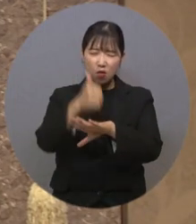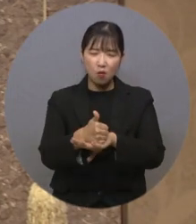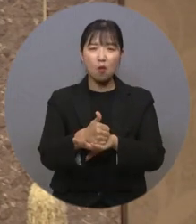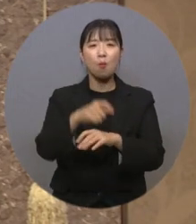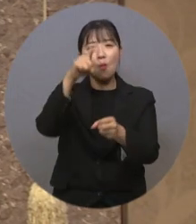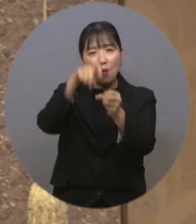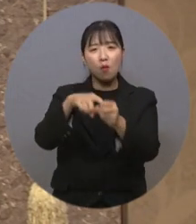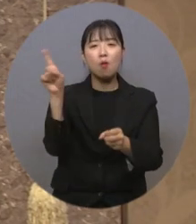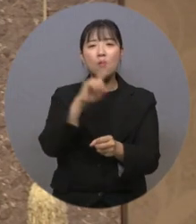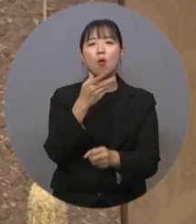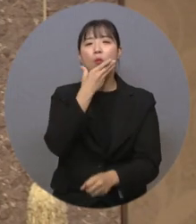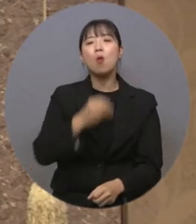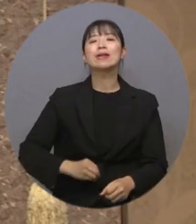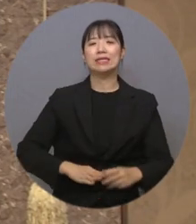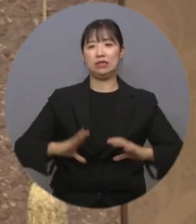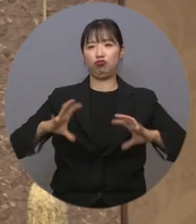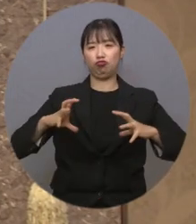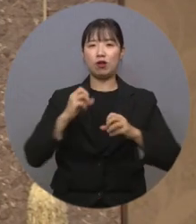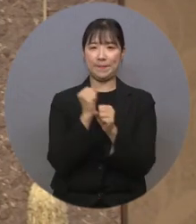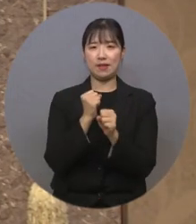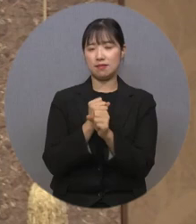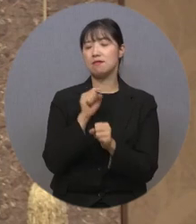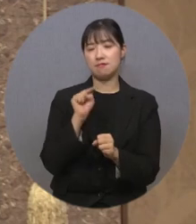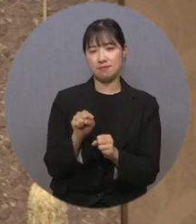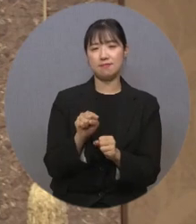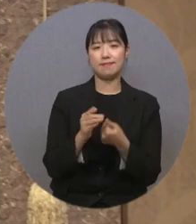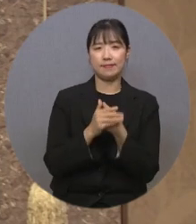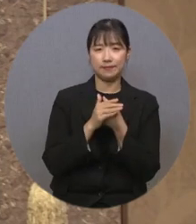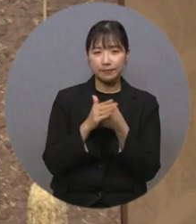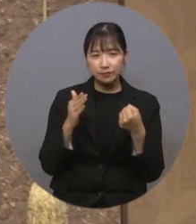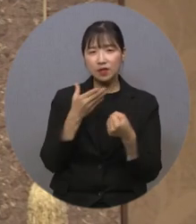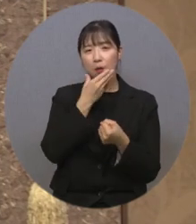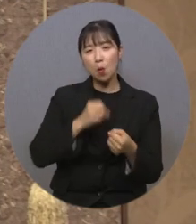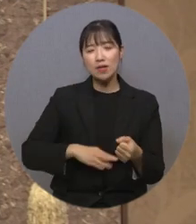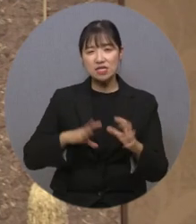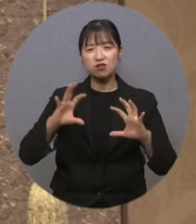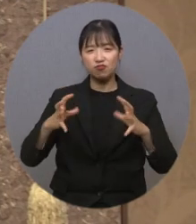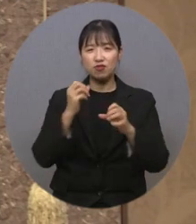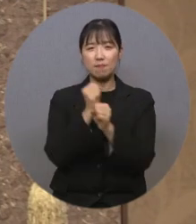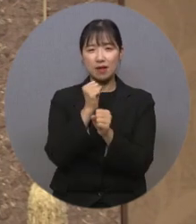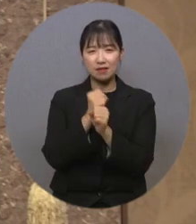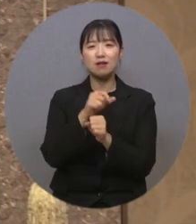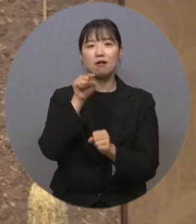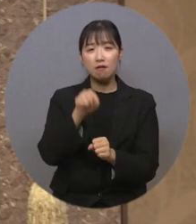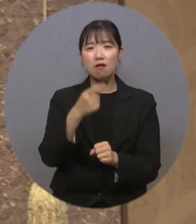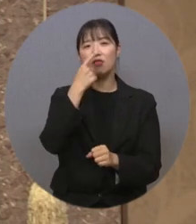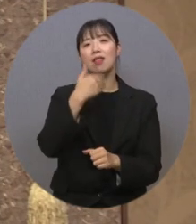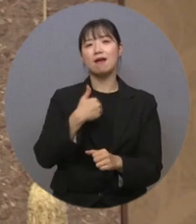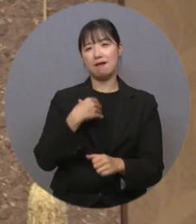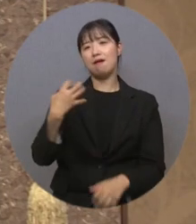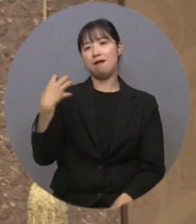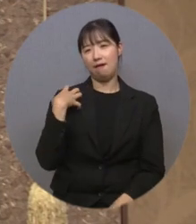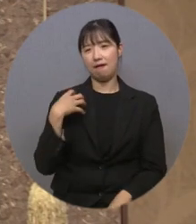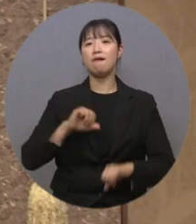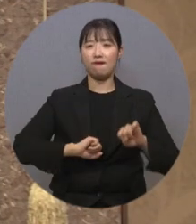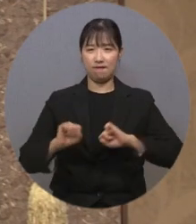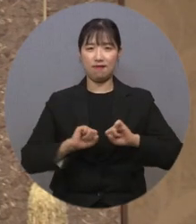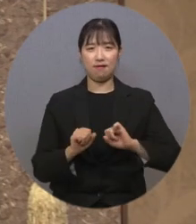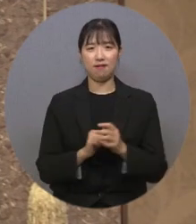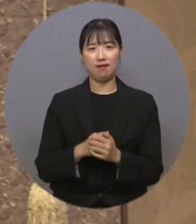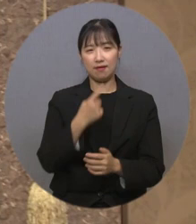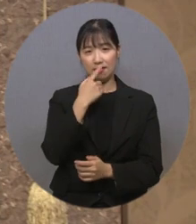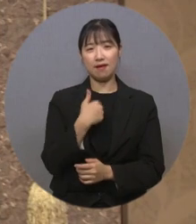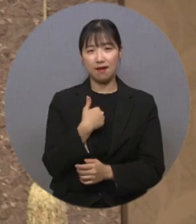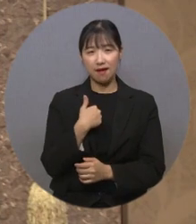목적지는 복지국가를 만드는 겁니다. 예. 그 복지국가를 만드는 것들이 저희들이 해야 할 일이죠.